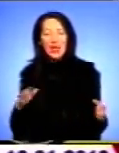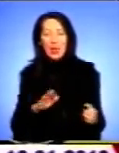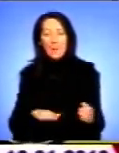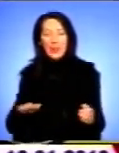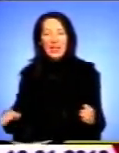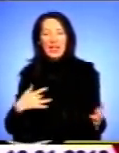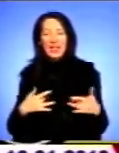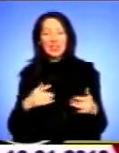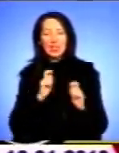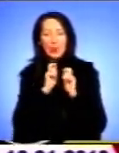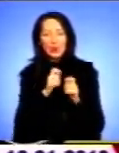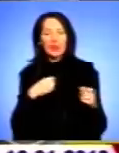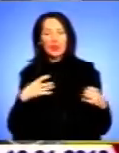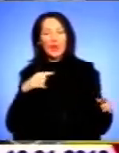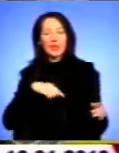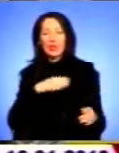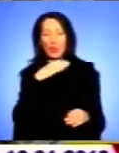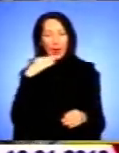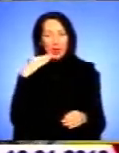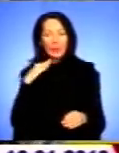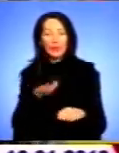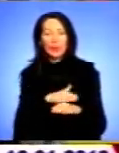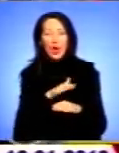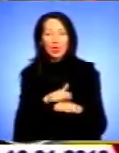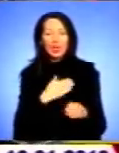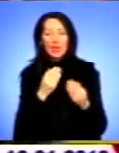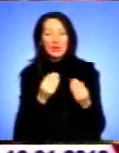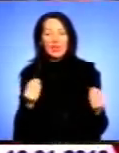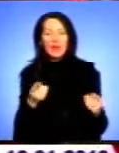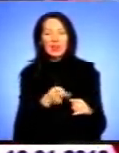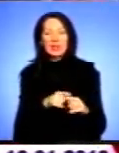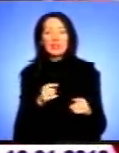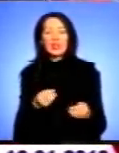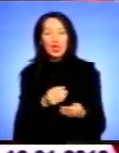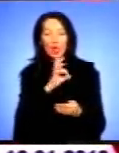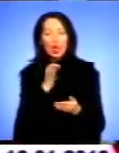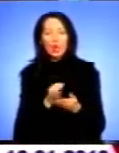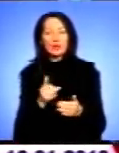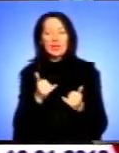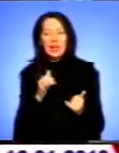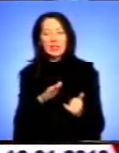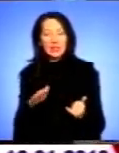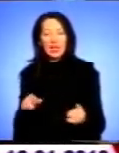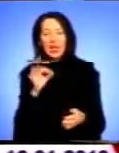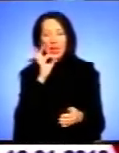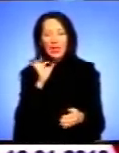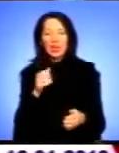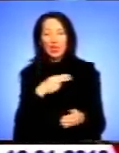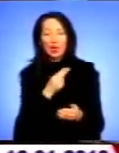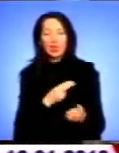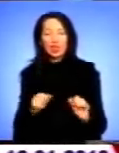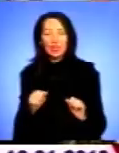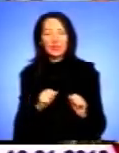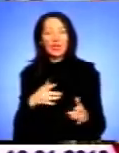подарували святковий настрій багатьом. Благодійні вистави – це безцінний досвід для дітей, зазначає художній-керівник театру Ольга